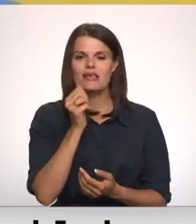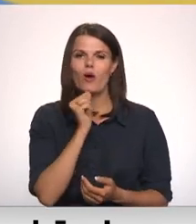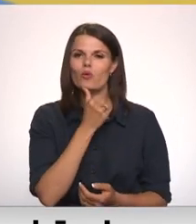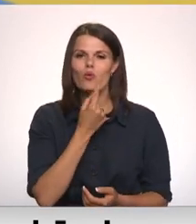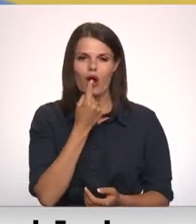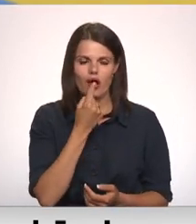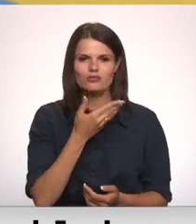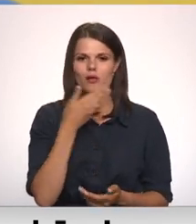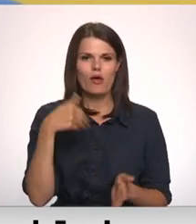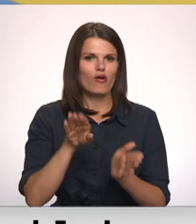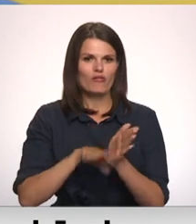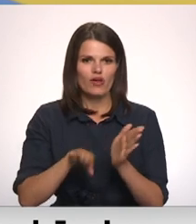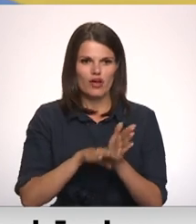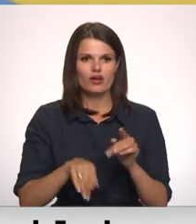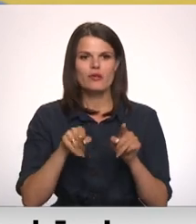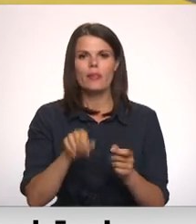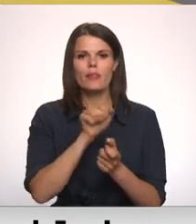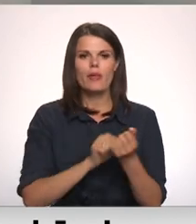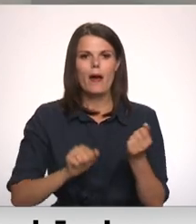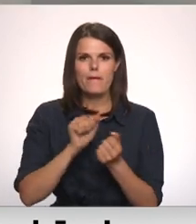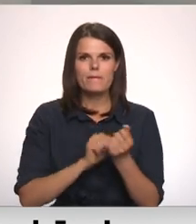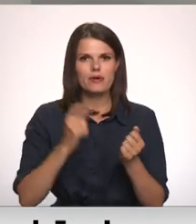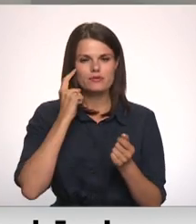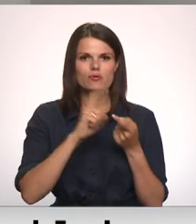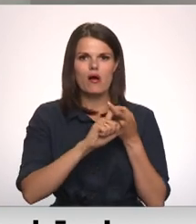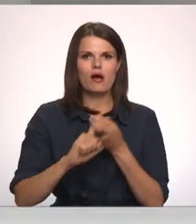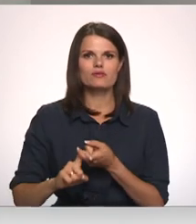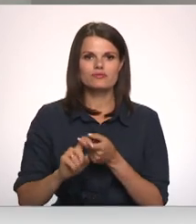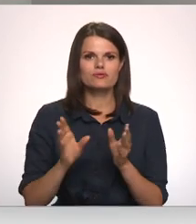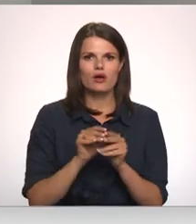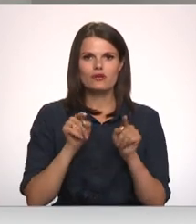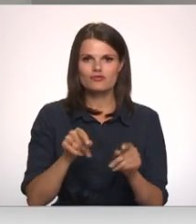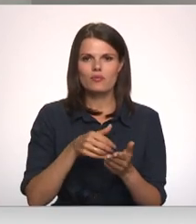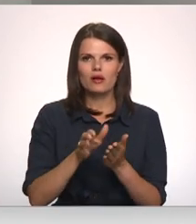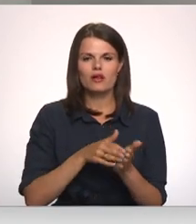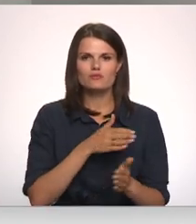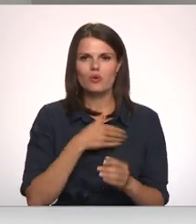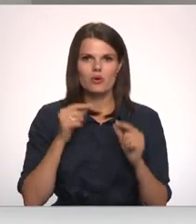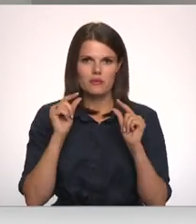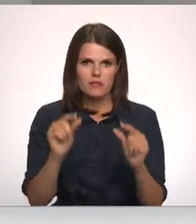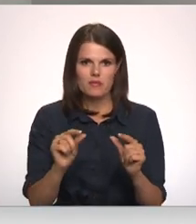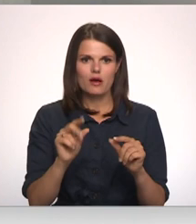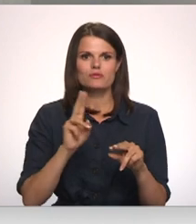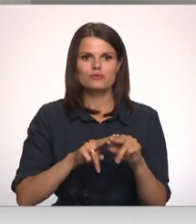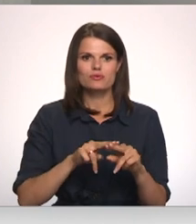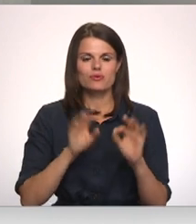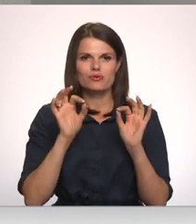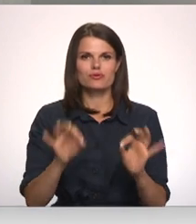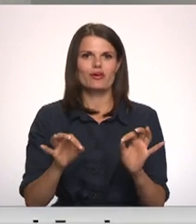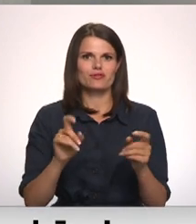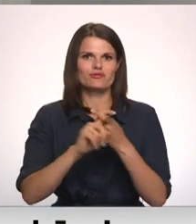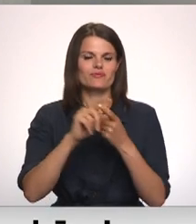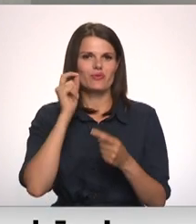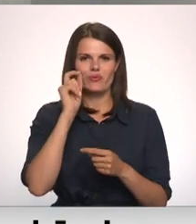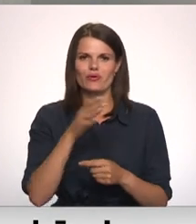Nav vienkārši, jo tādu dabisku asociāciju ar šim krāsām ir ļoti maz un vēl tādu, kas asociētos ar Ukrainu, ir